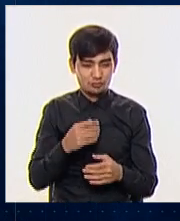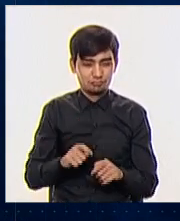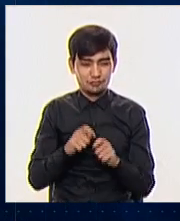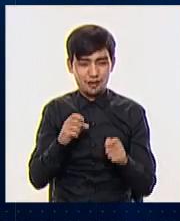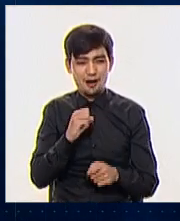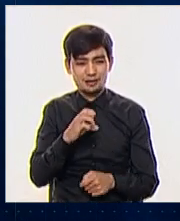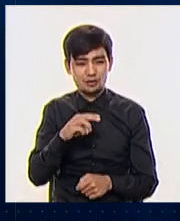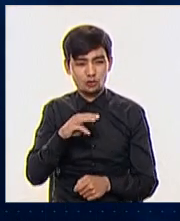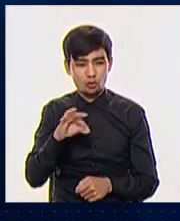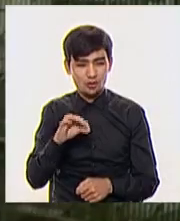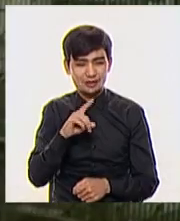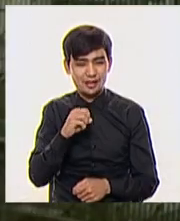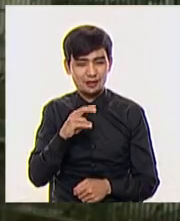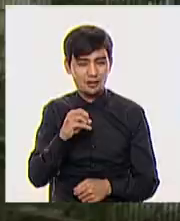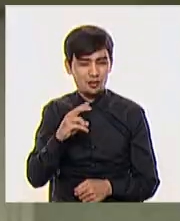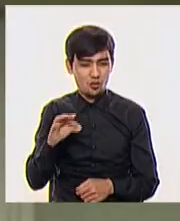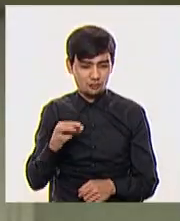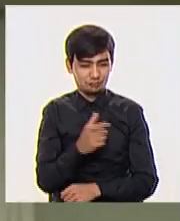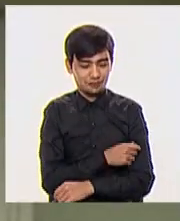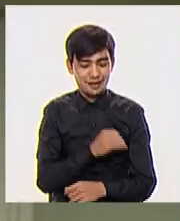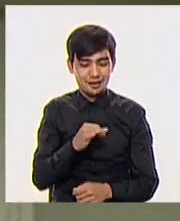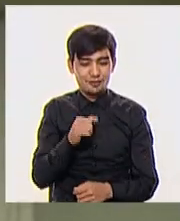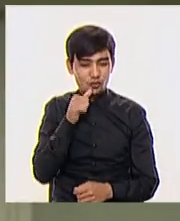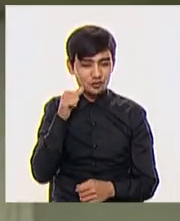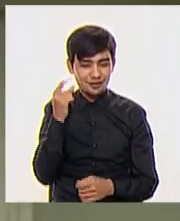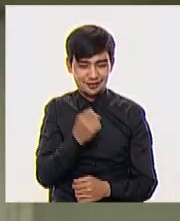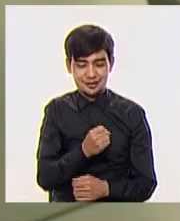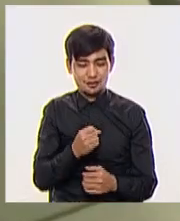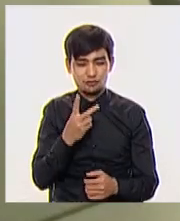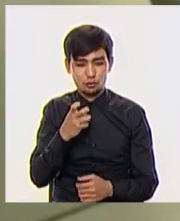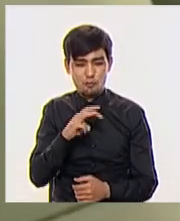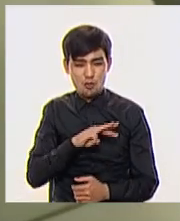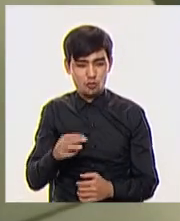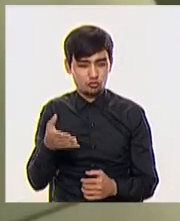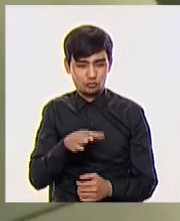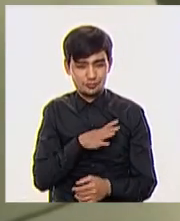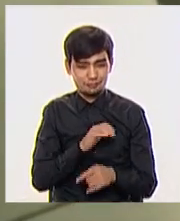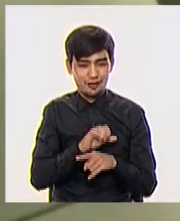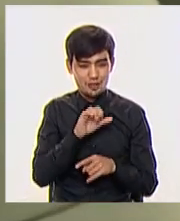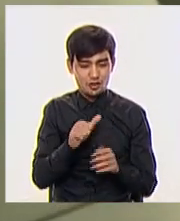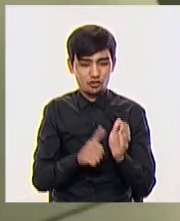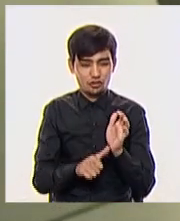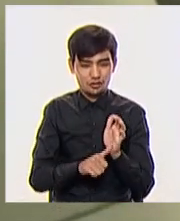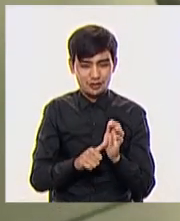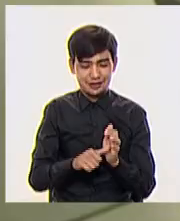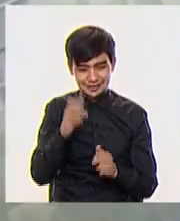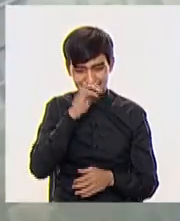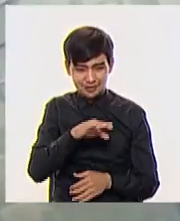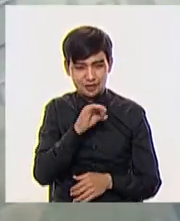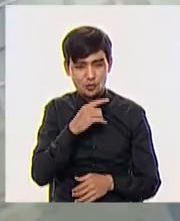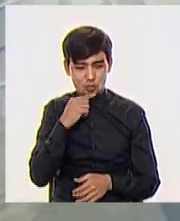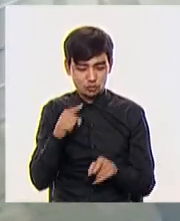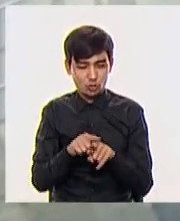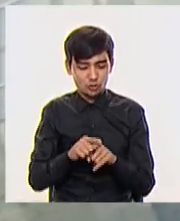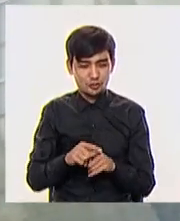от AstraZeneca. Только на прошлой неделе более 200 миллионов доз препарата были доставлены в 65 стран. Россия тем